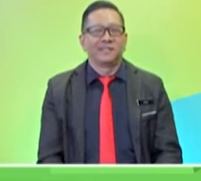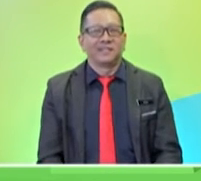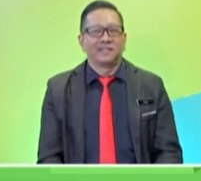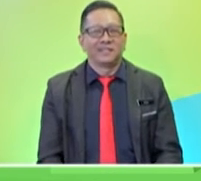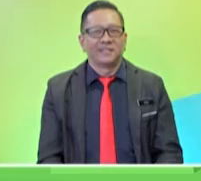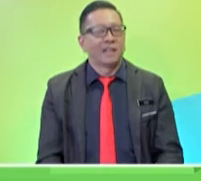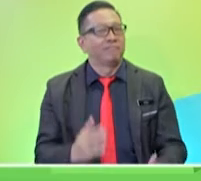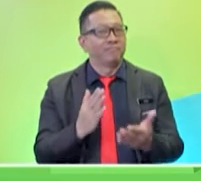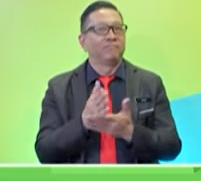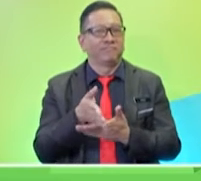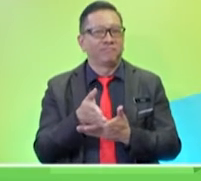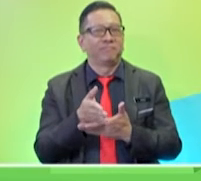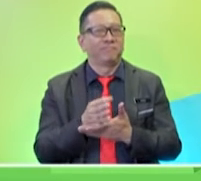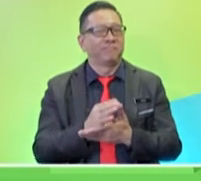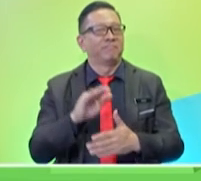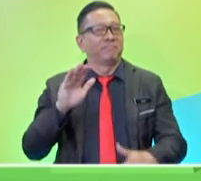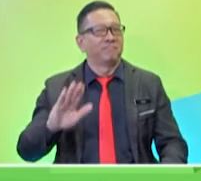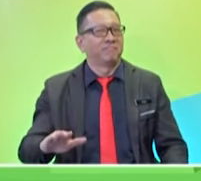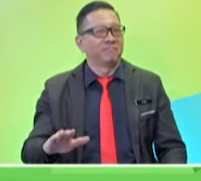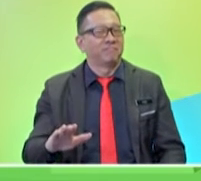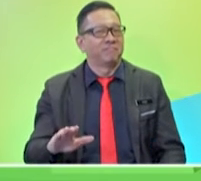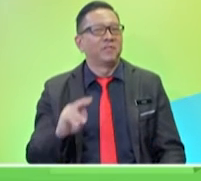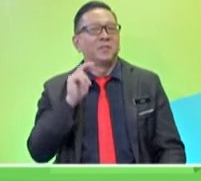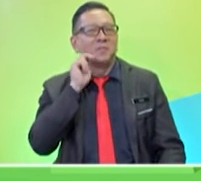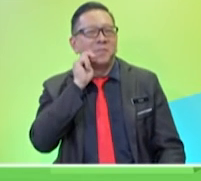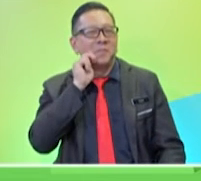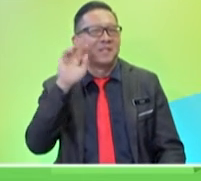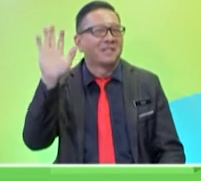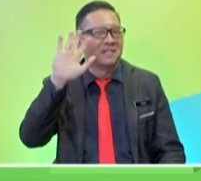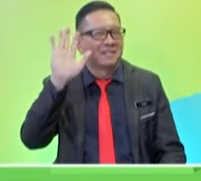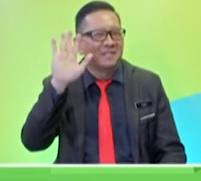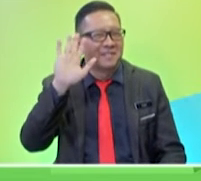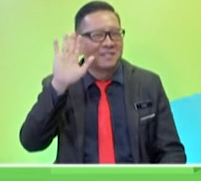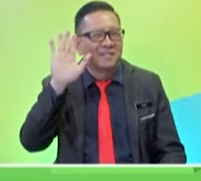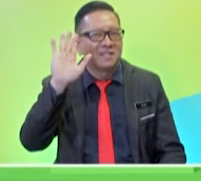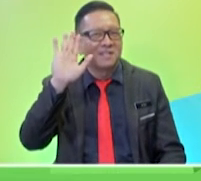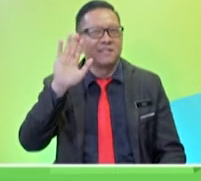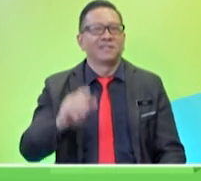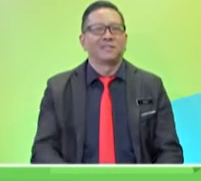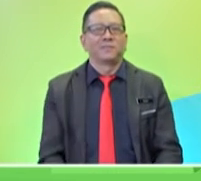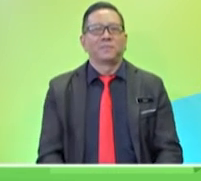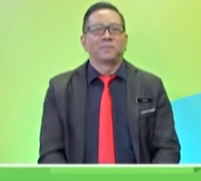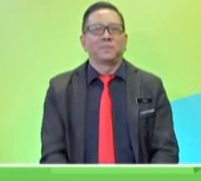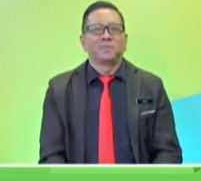Baiklah. Dan seterusnya, Adik Nur Kisha Damia. Hai Adik Kisha. Hai Kisha.